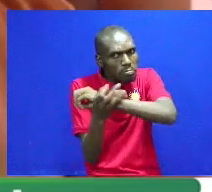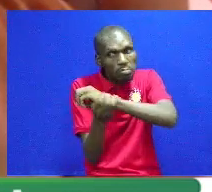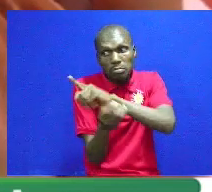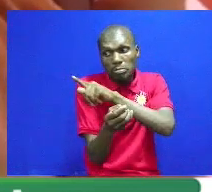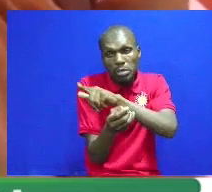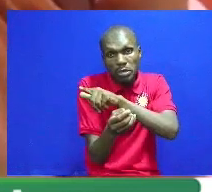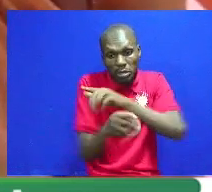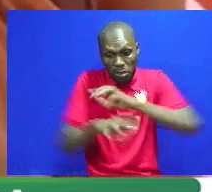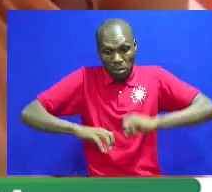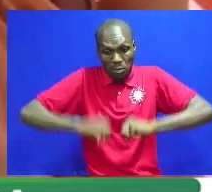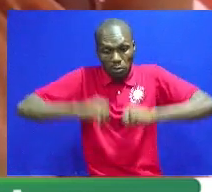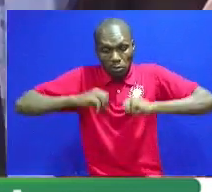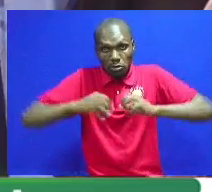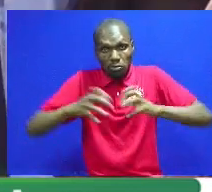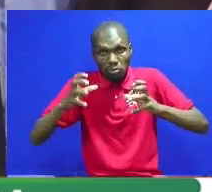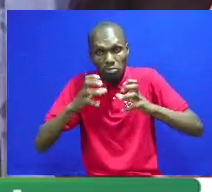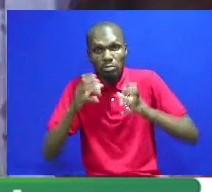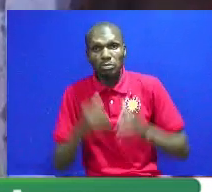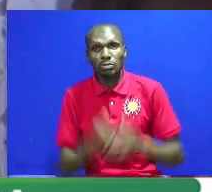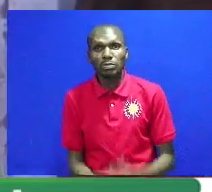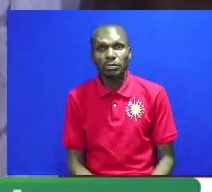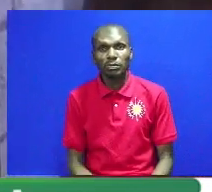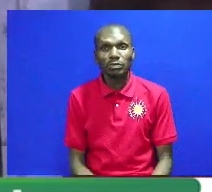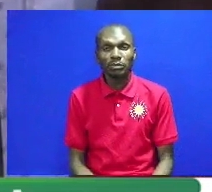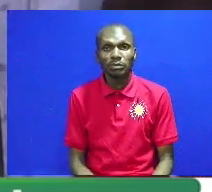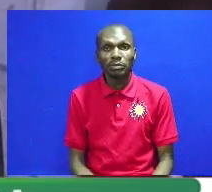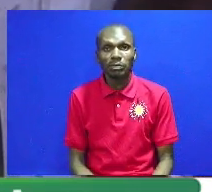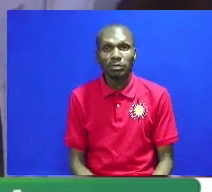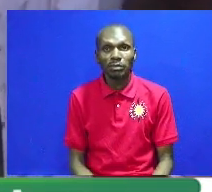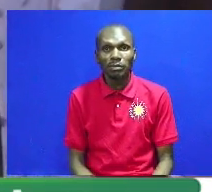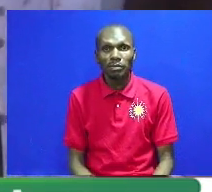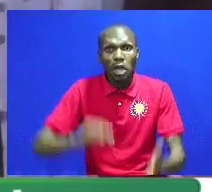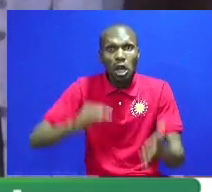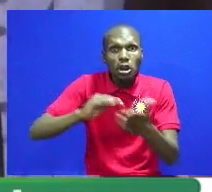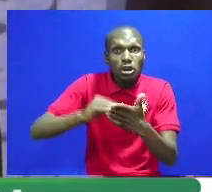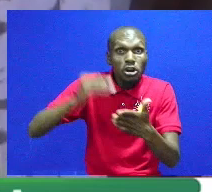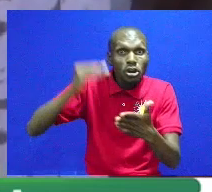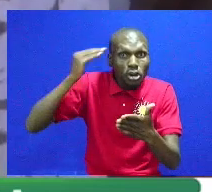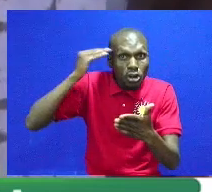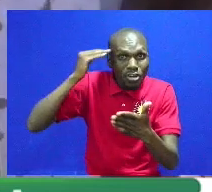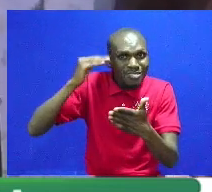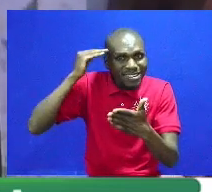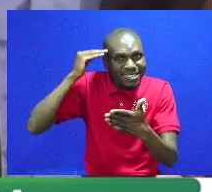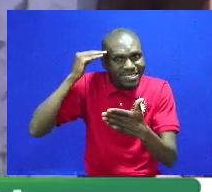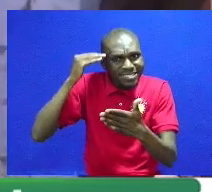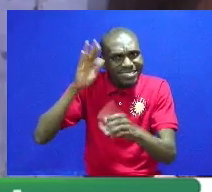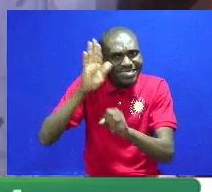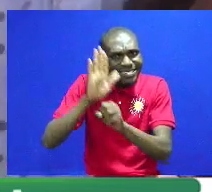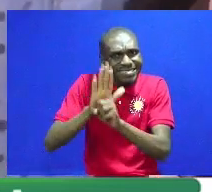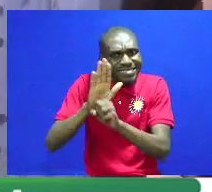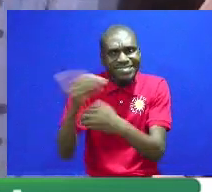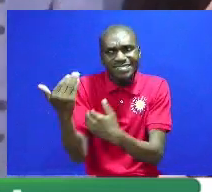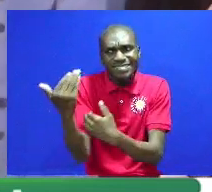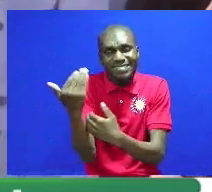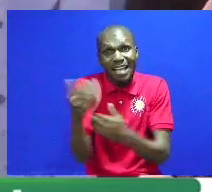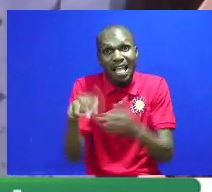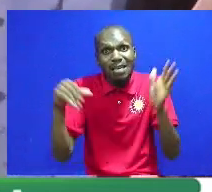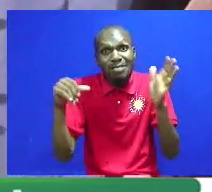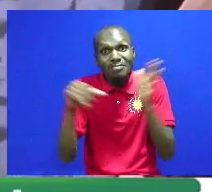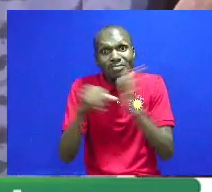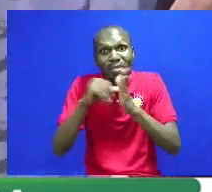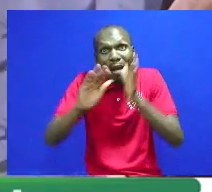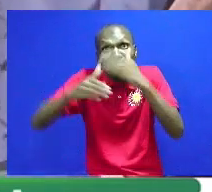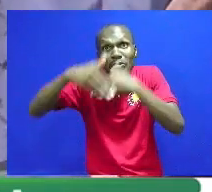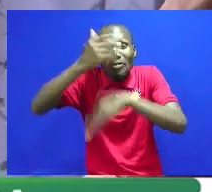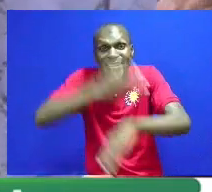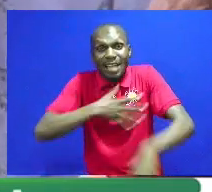mwenye kero gobwe kiombekyo. Ngelinga. Hama somo, tuwaruda bana wago chandika alia si chi university wago somo, chi college,